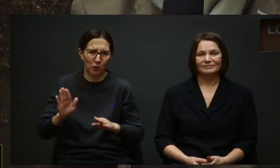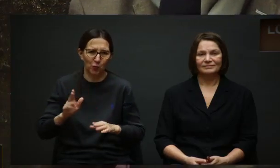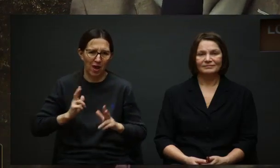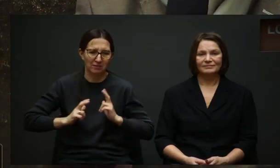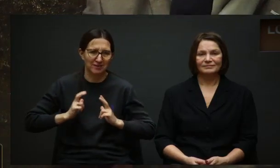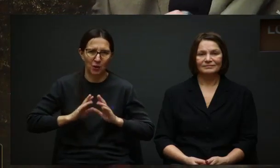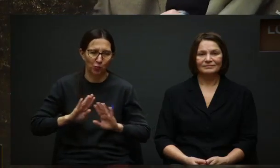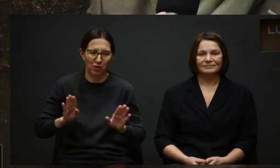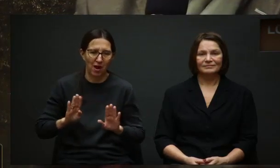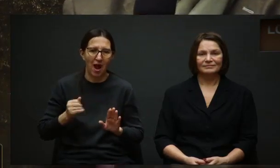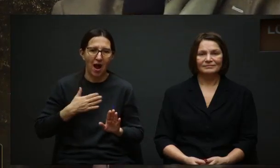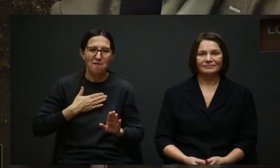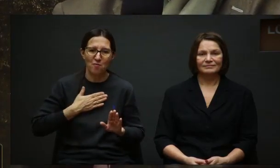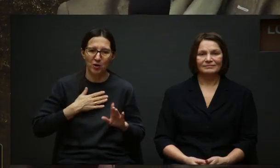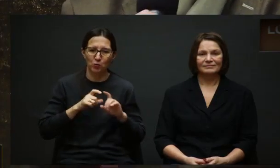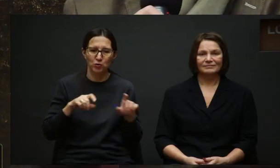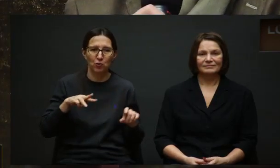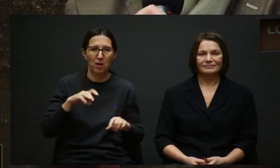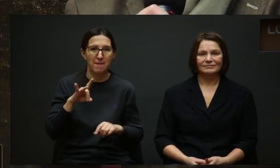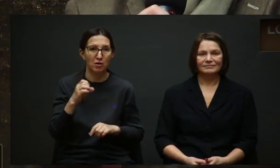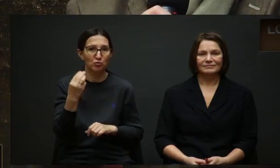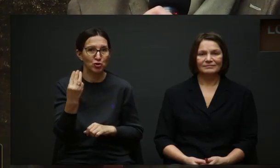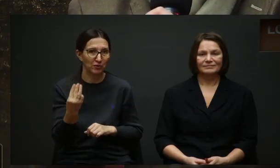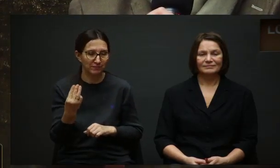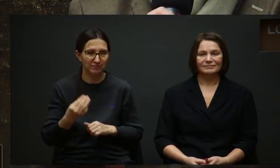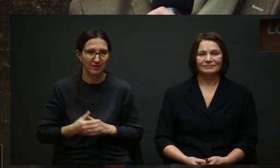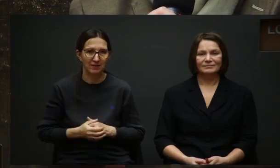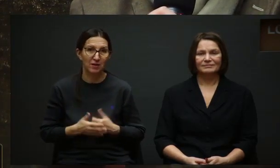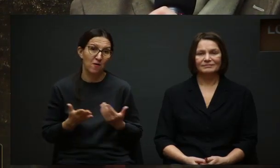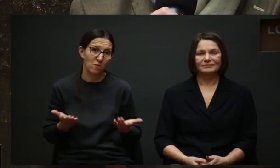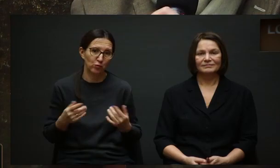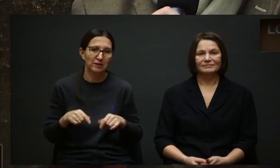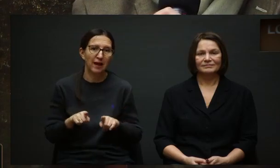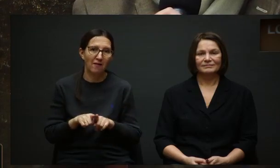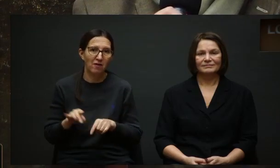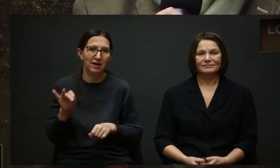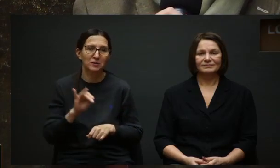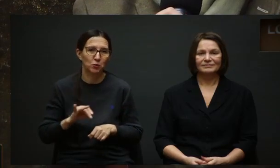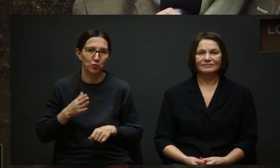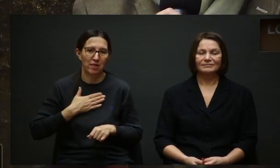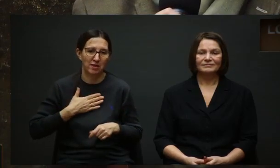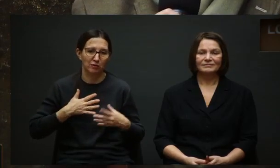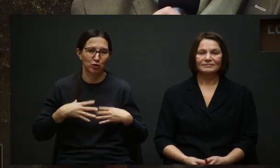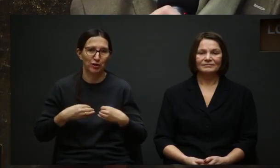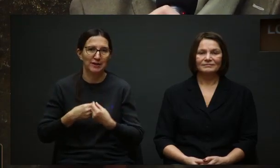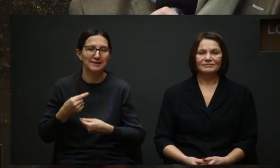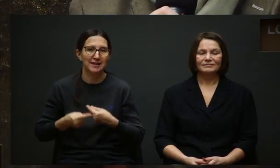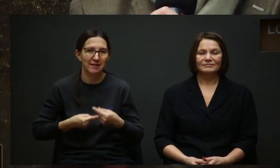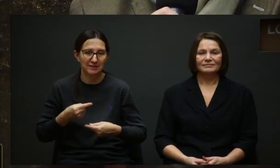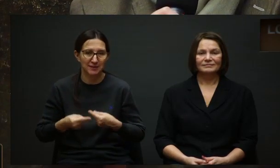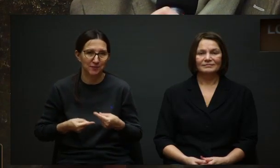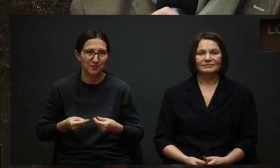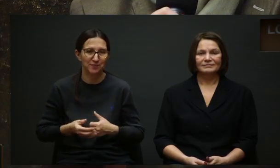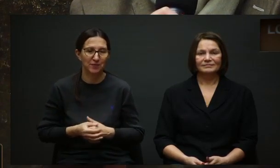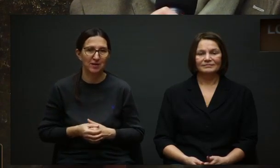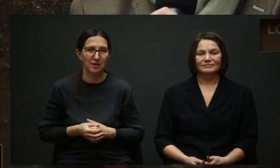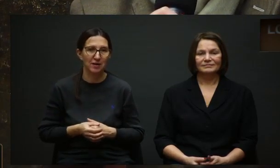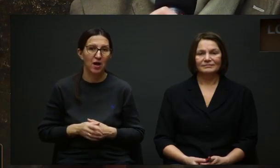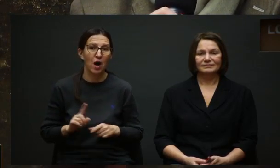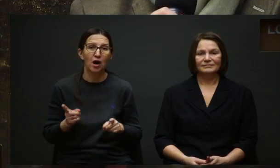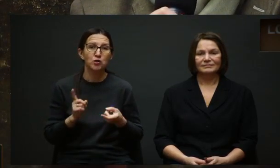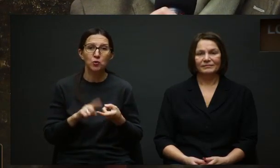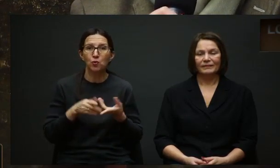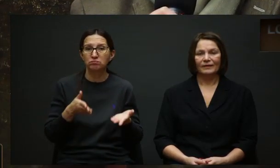а в мою школу «Марш». Вот, такова история нашей династии. Что